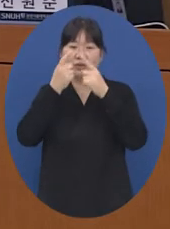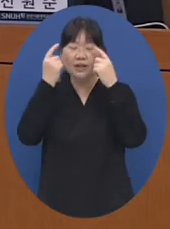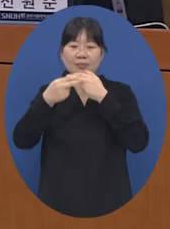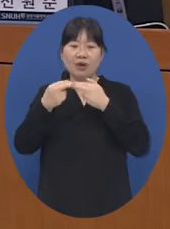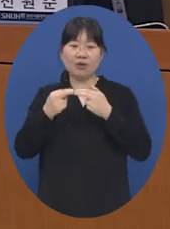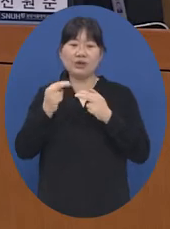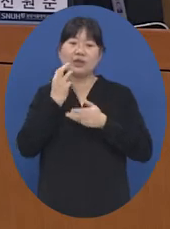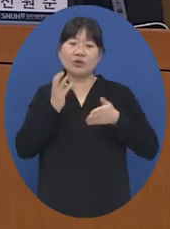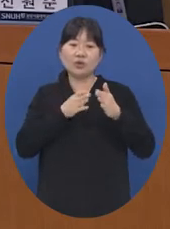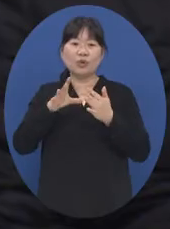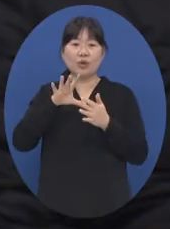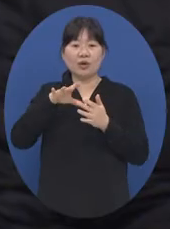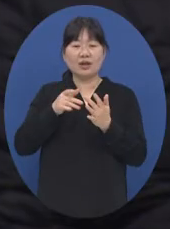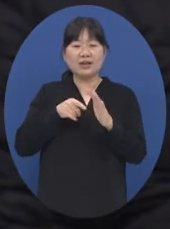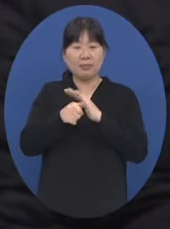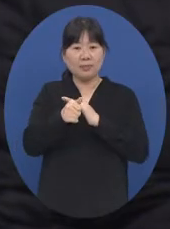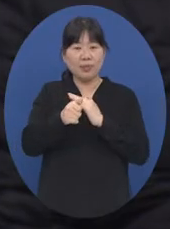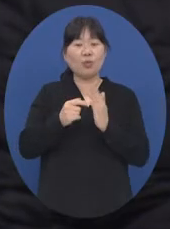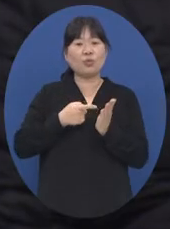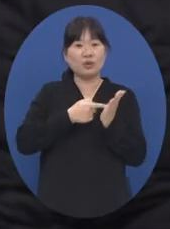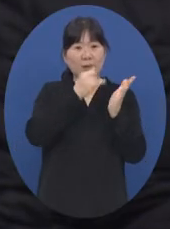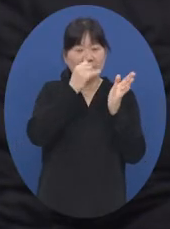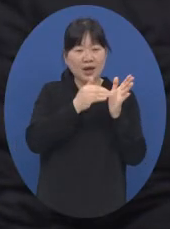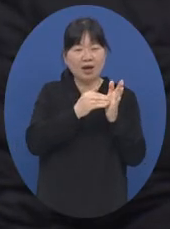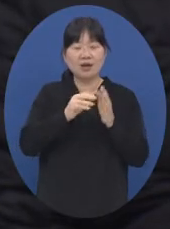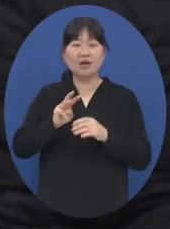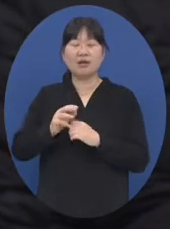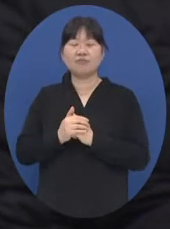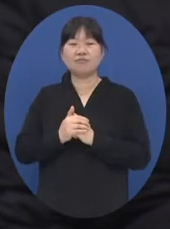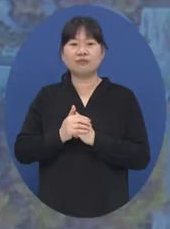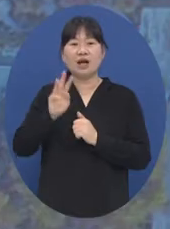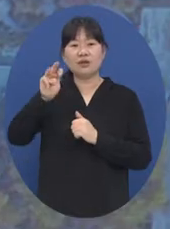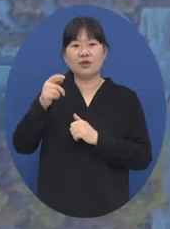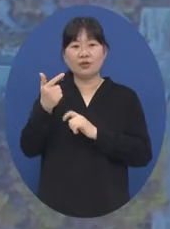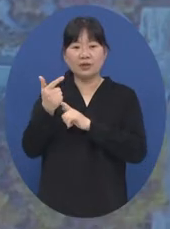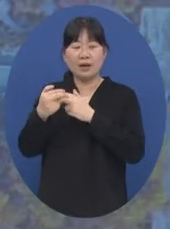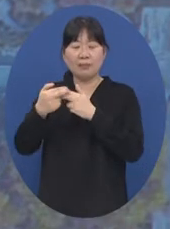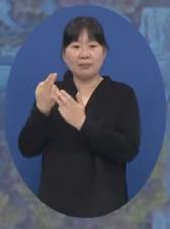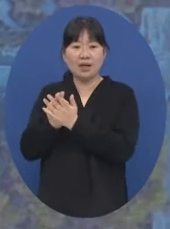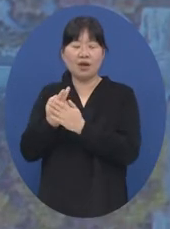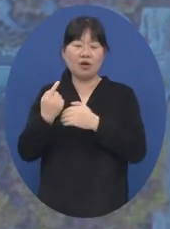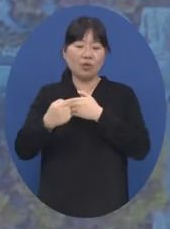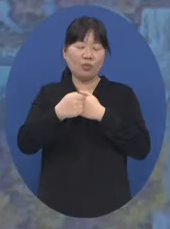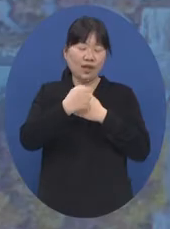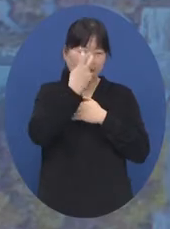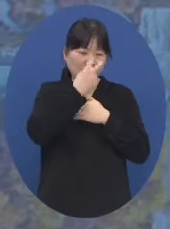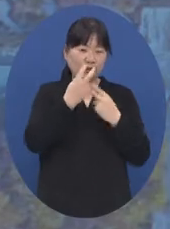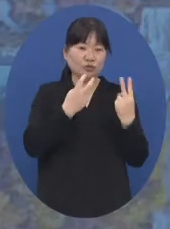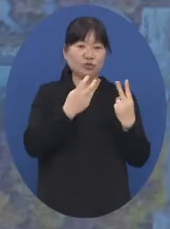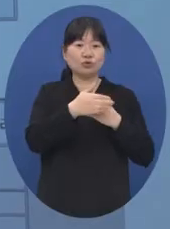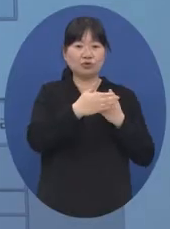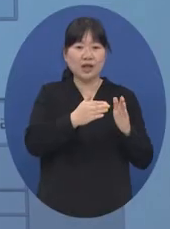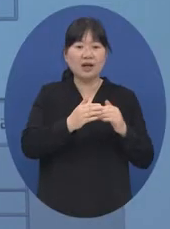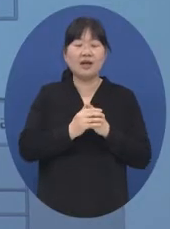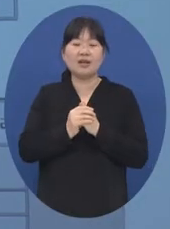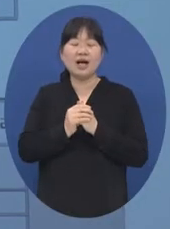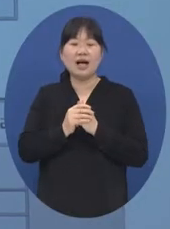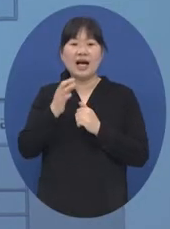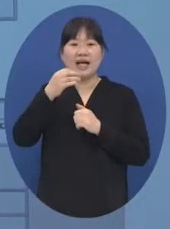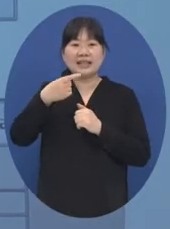서울대병원을 선정했습니다. 감염병 전문병원은 36병상에 외래 관찰 병상 2개, 음압수술실 2개를